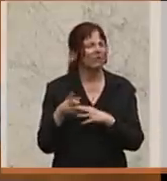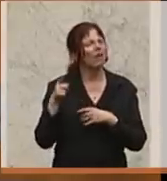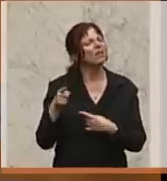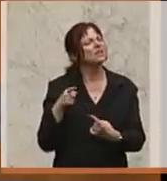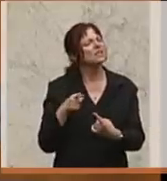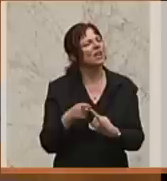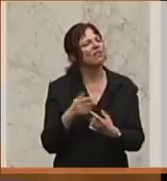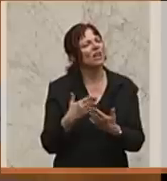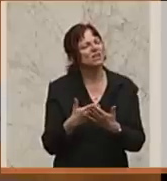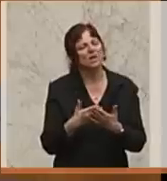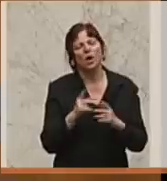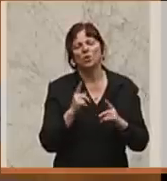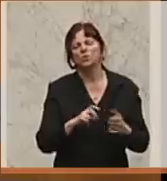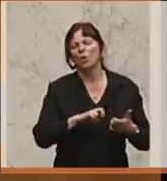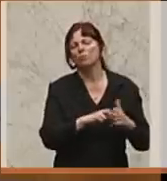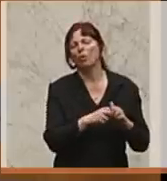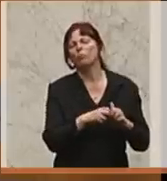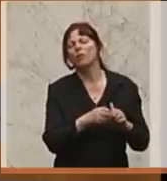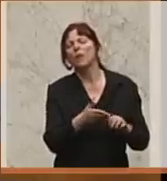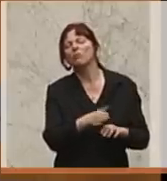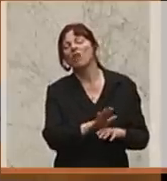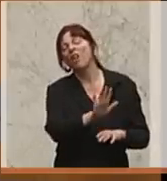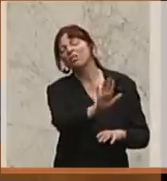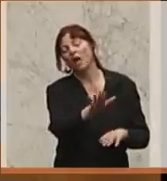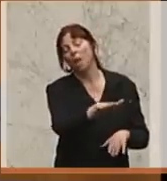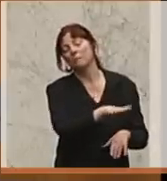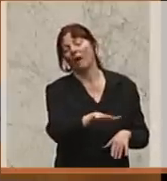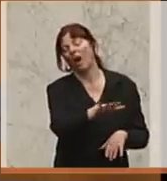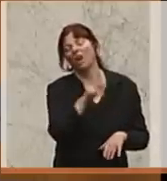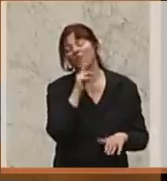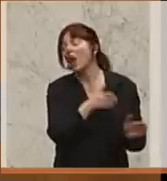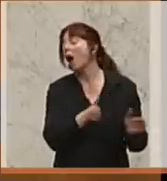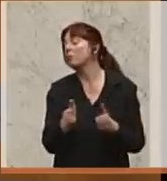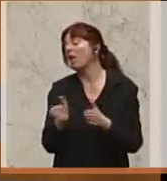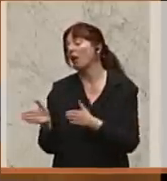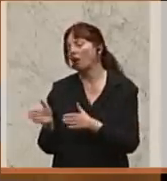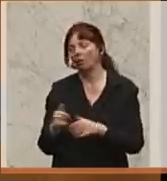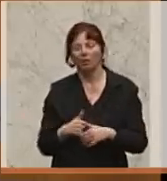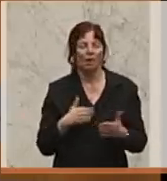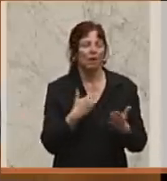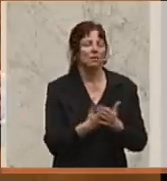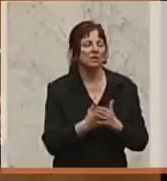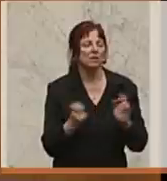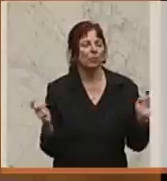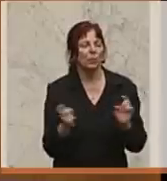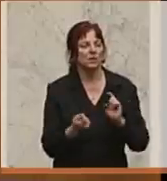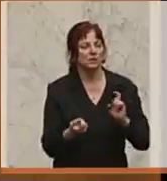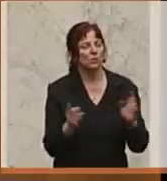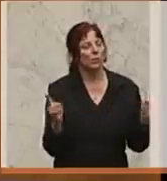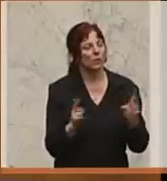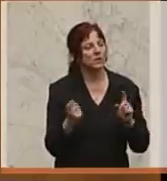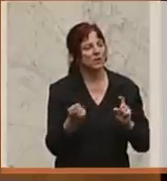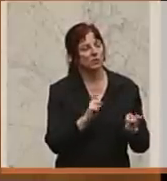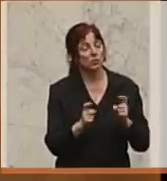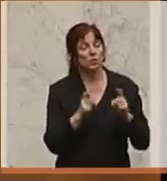von Problemfällen in Ihrem Bereich abzulenken. Daher auch diese Kurzdebatte, die halt noch einmal das Thema